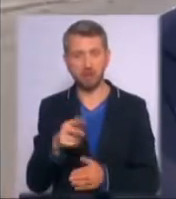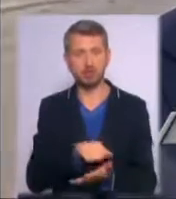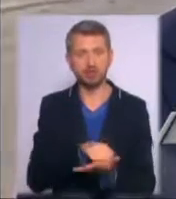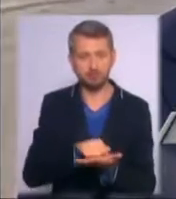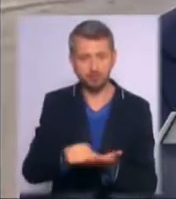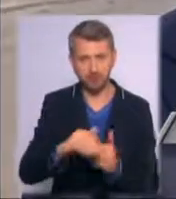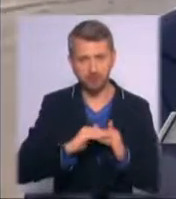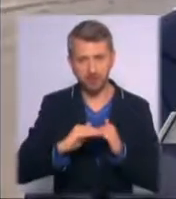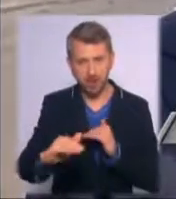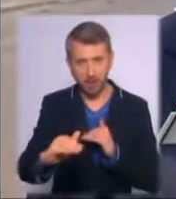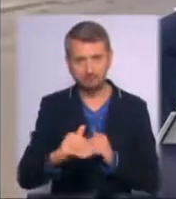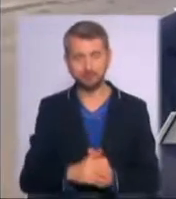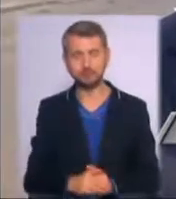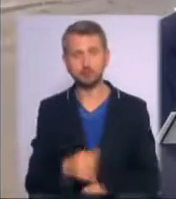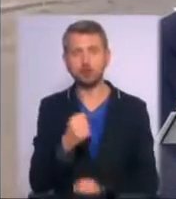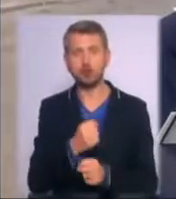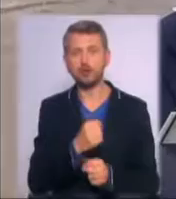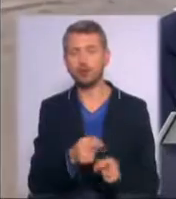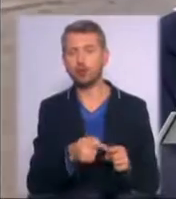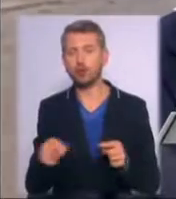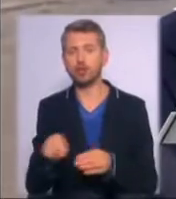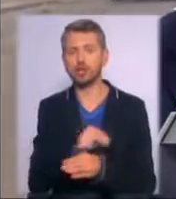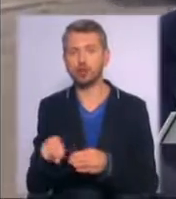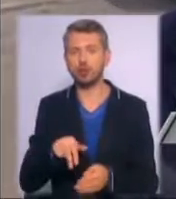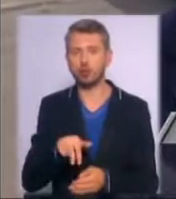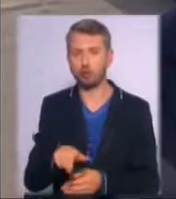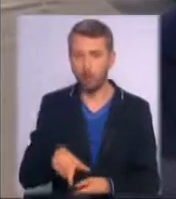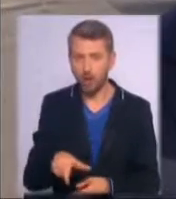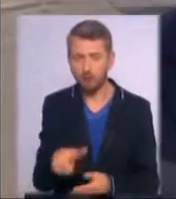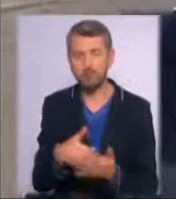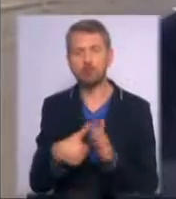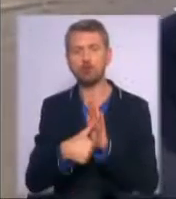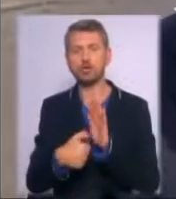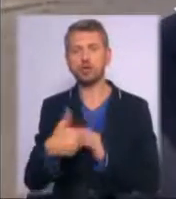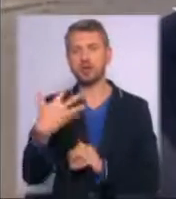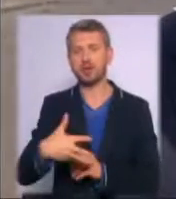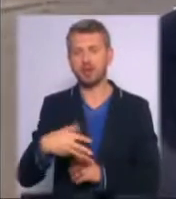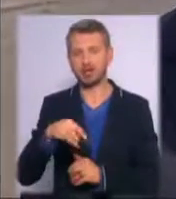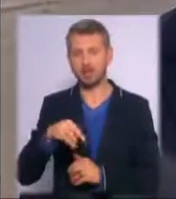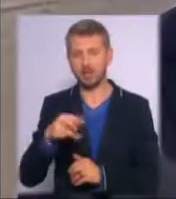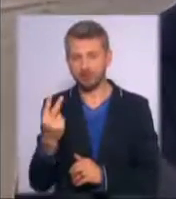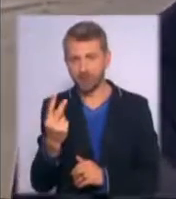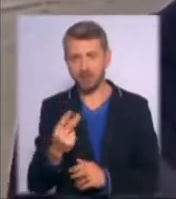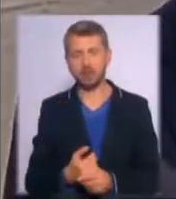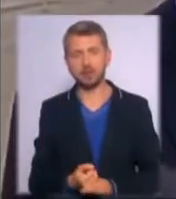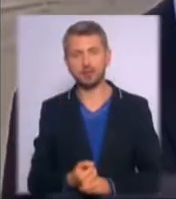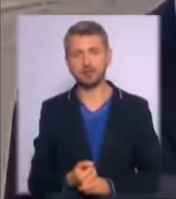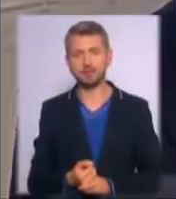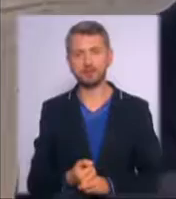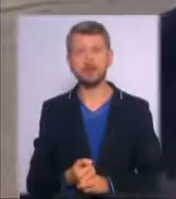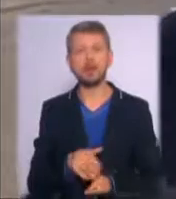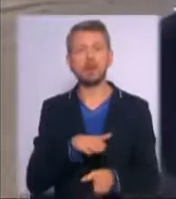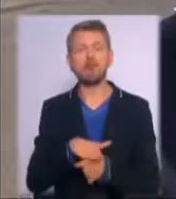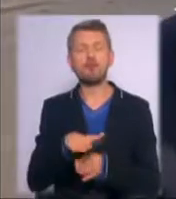покриття. Зроблено поточний ремонт тротуарів – близько 650 квадратних метрів.